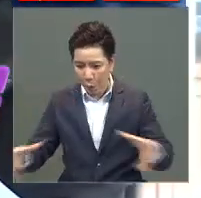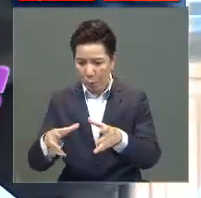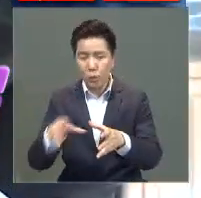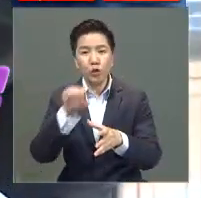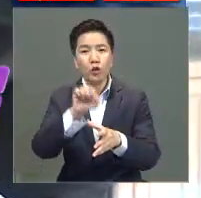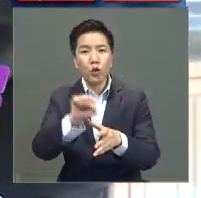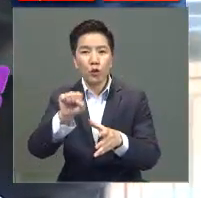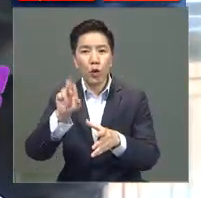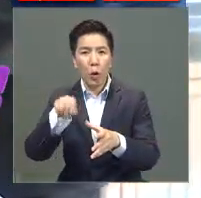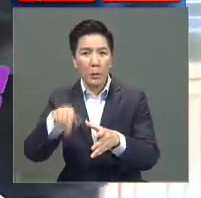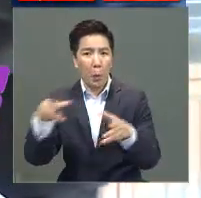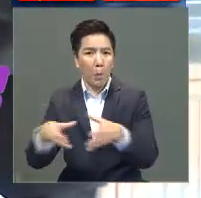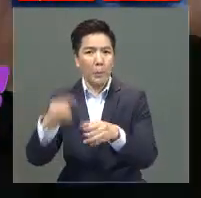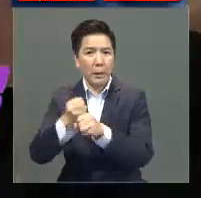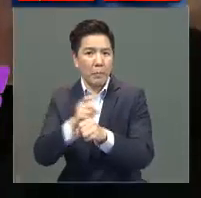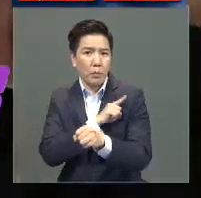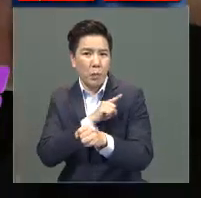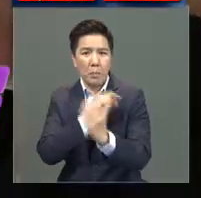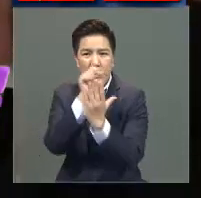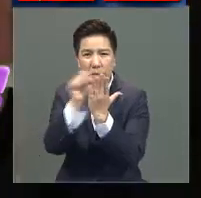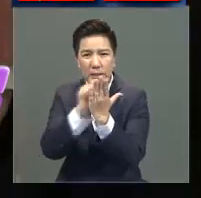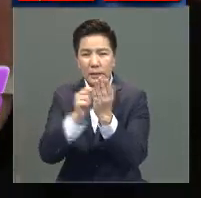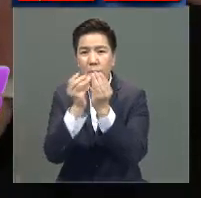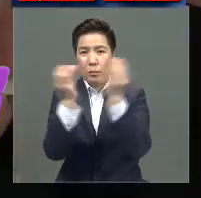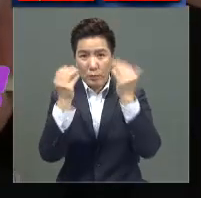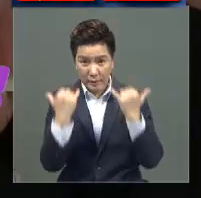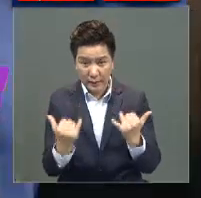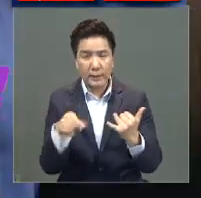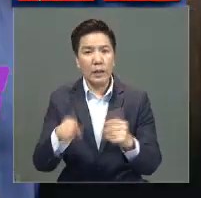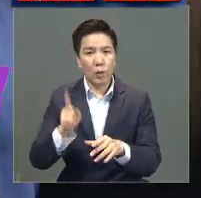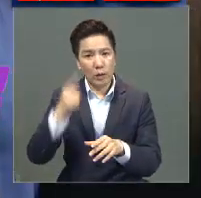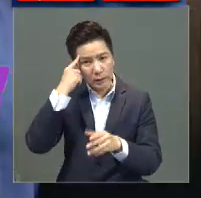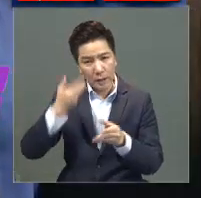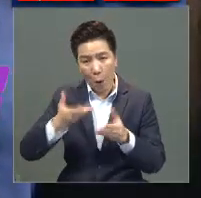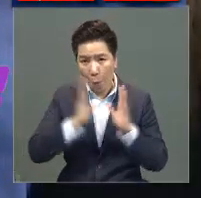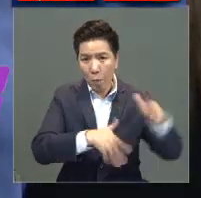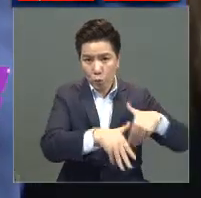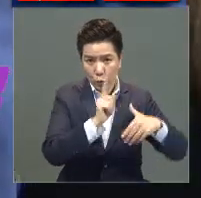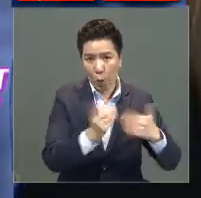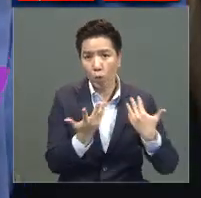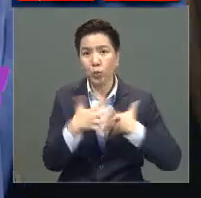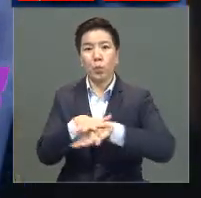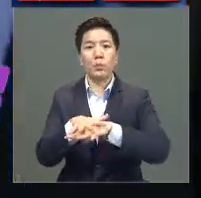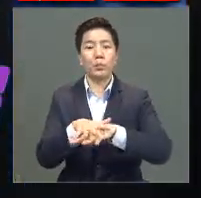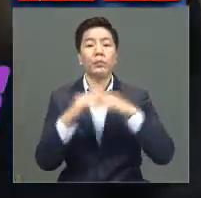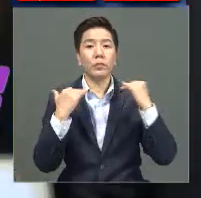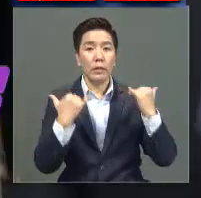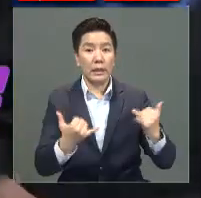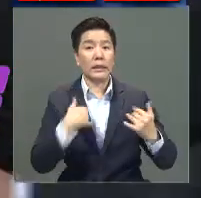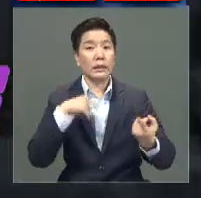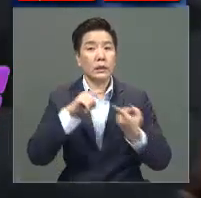ดำเนินการร่างรัฐธรรมนูญครับและยติดังกล่าวนั้นเป็นยติร่างที่ต้องร่างร่วมกับประชาชนซึ่งการยื่นยติ